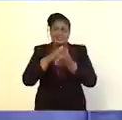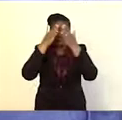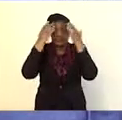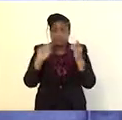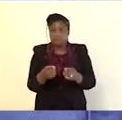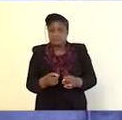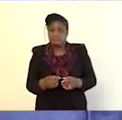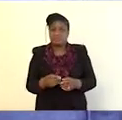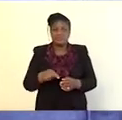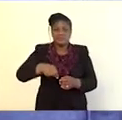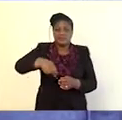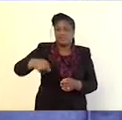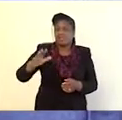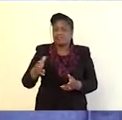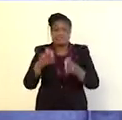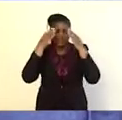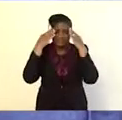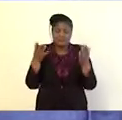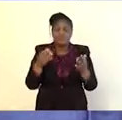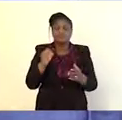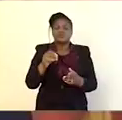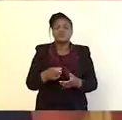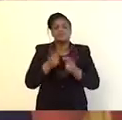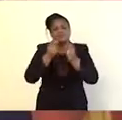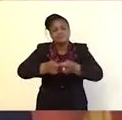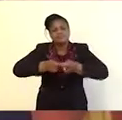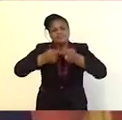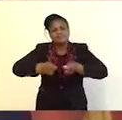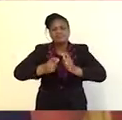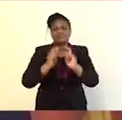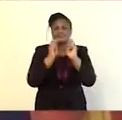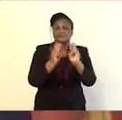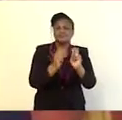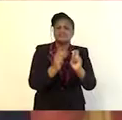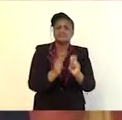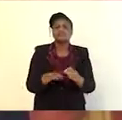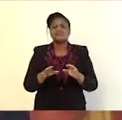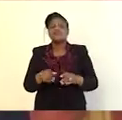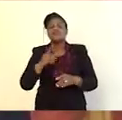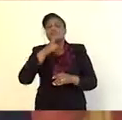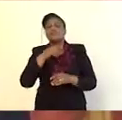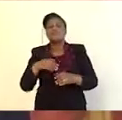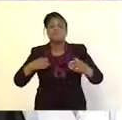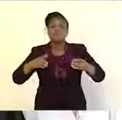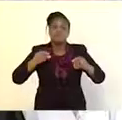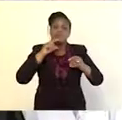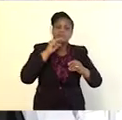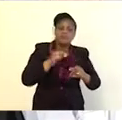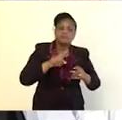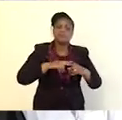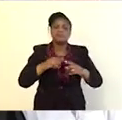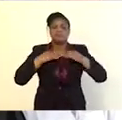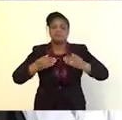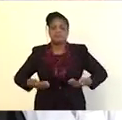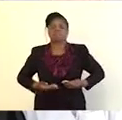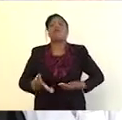mwana. Tukuda kuedza kuvadzidzisa tomira iri union ichange ine varume nemadzimai kuti tidzidzise vana